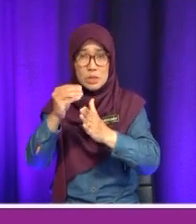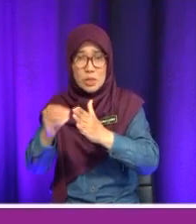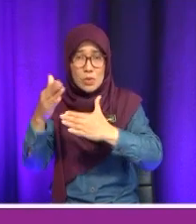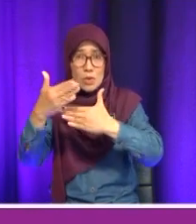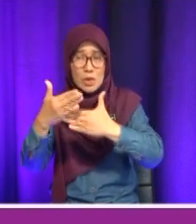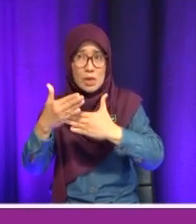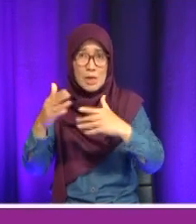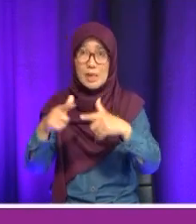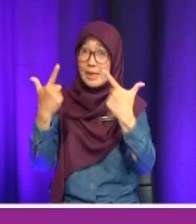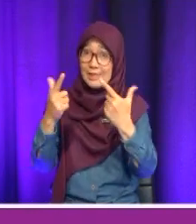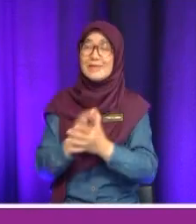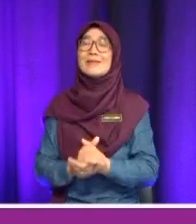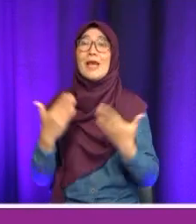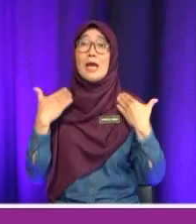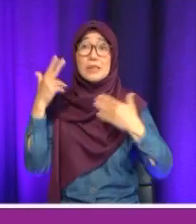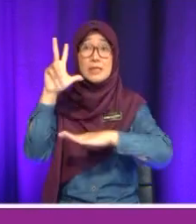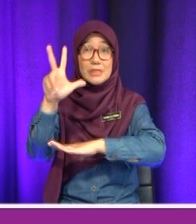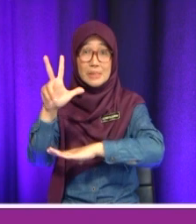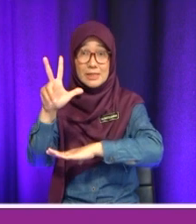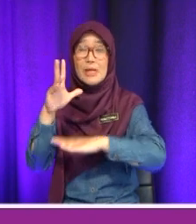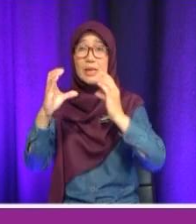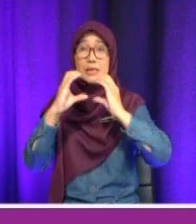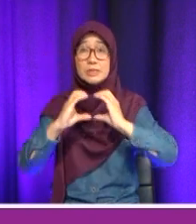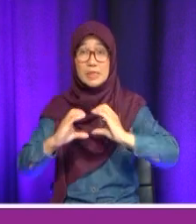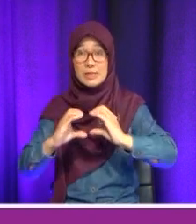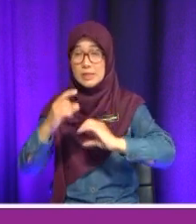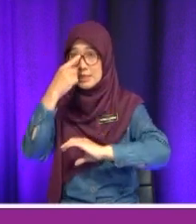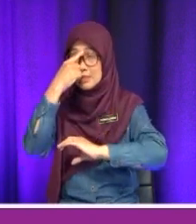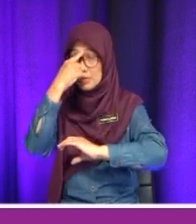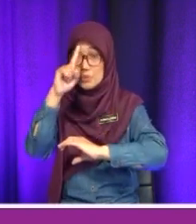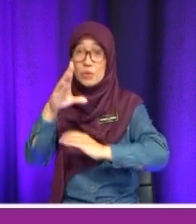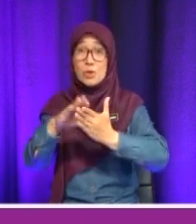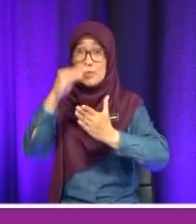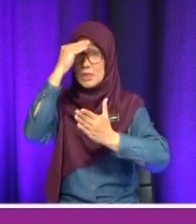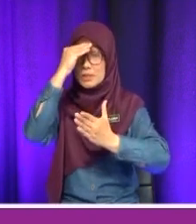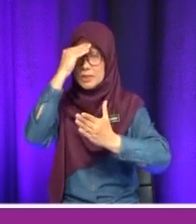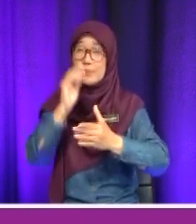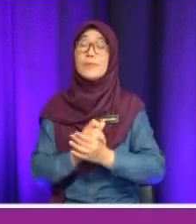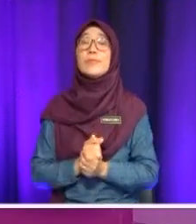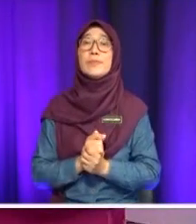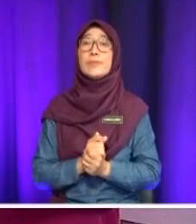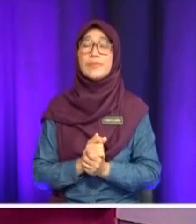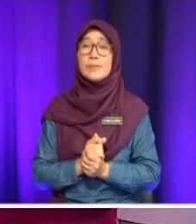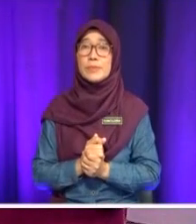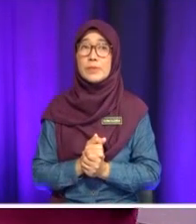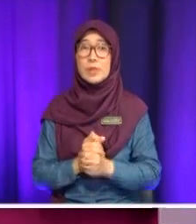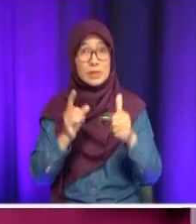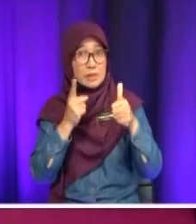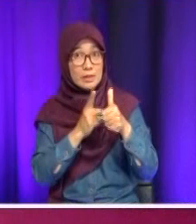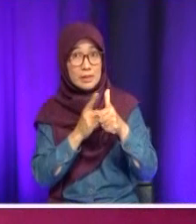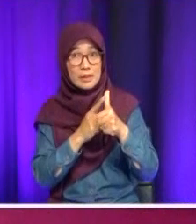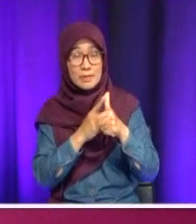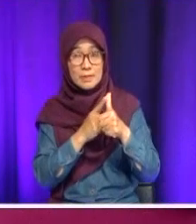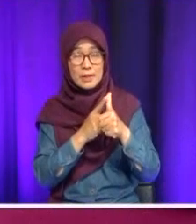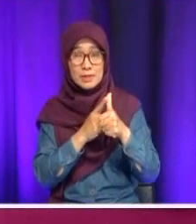hari ini kita ada tiga case pilih atur yang kita akan terlukai bersama yang perlu tahu yaitu yang pertama